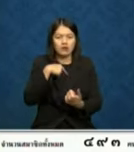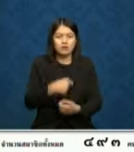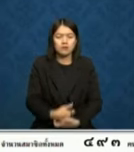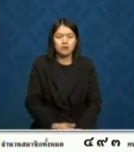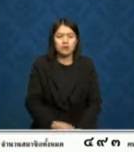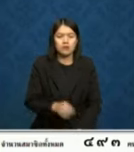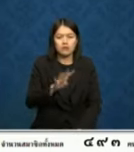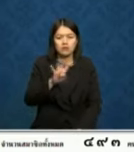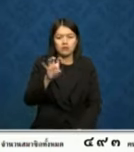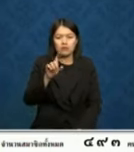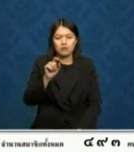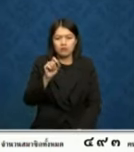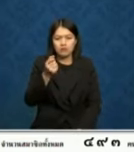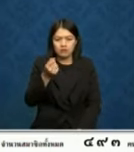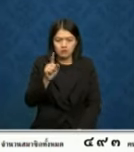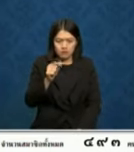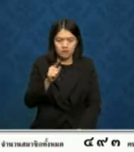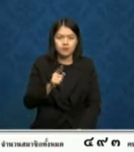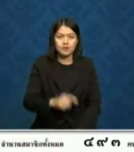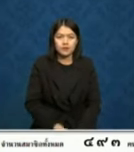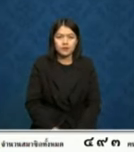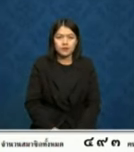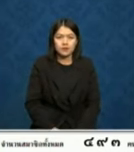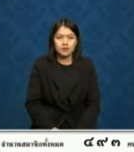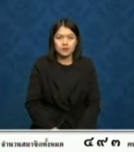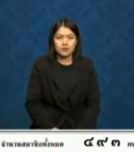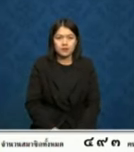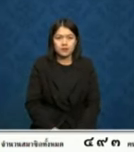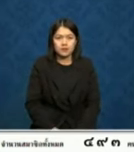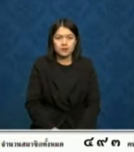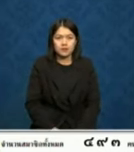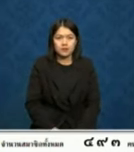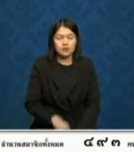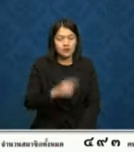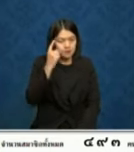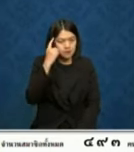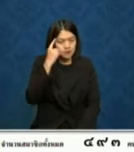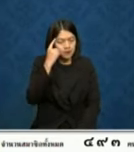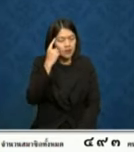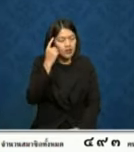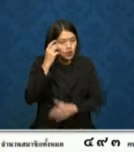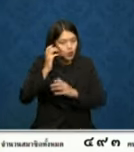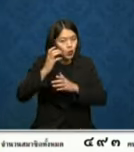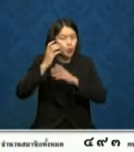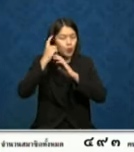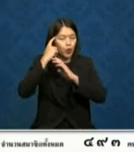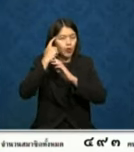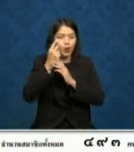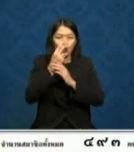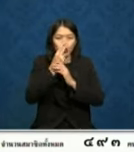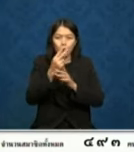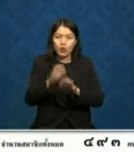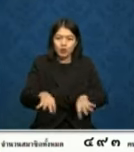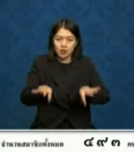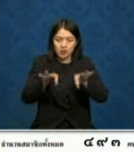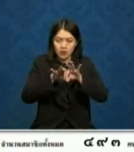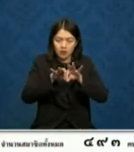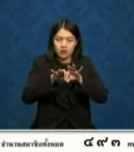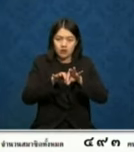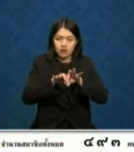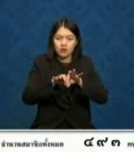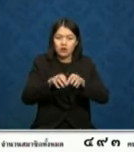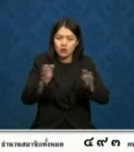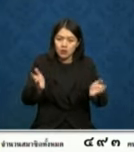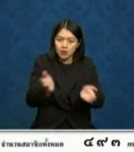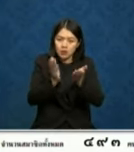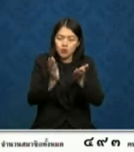แค่ 411สถานีเท่านั้นค่ะดิฉันเห็นว่าท่านควรทบทวนและให้ความสำคัญกับการ